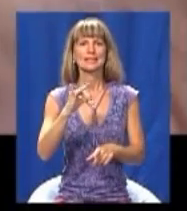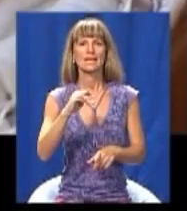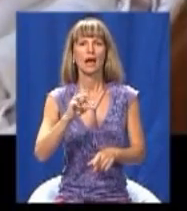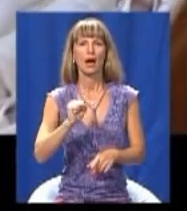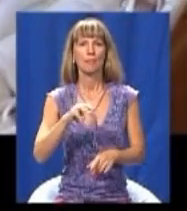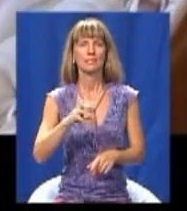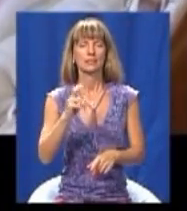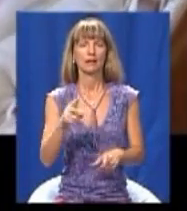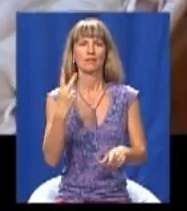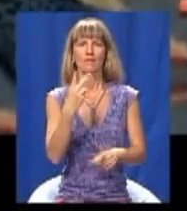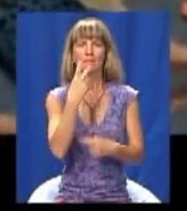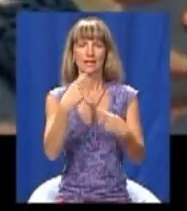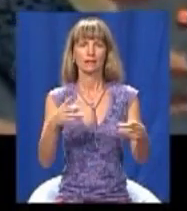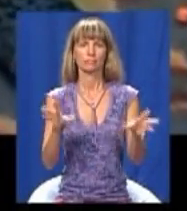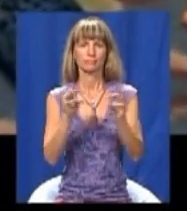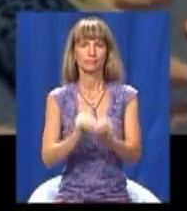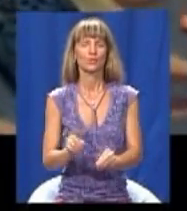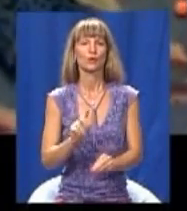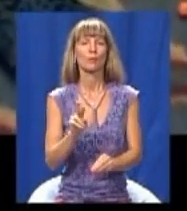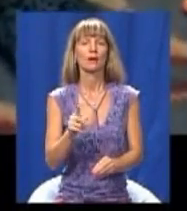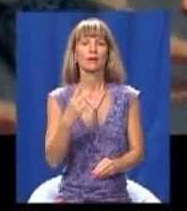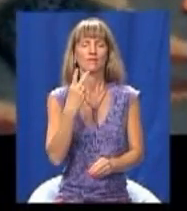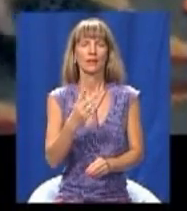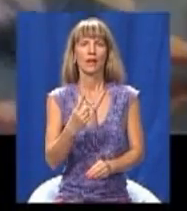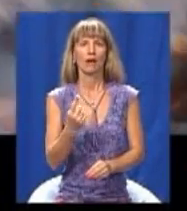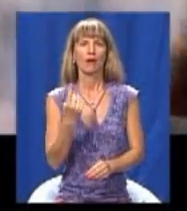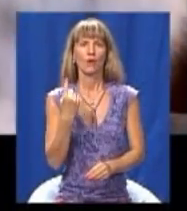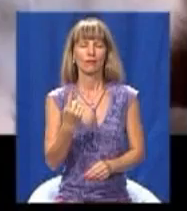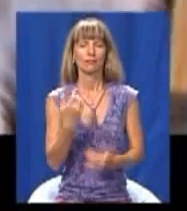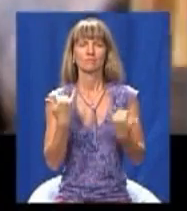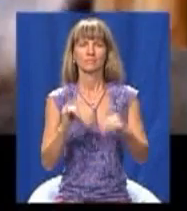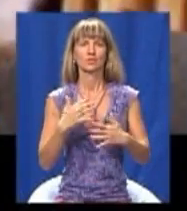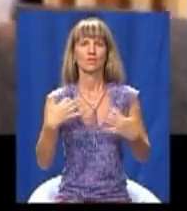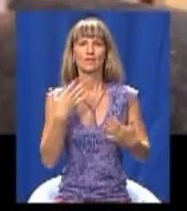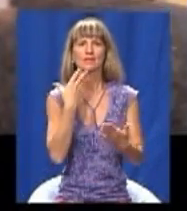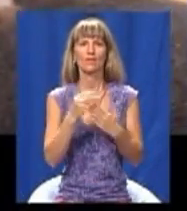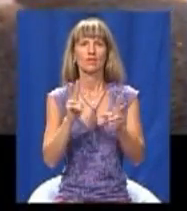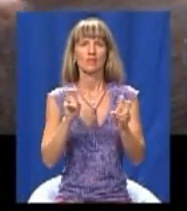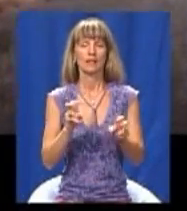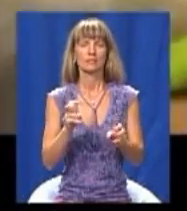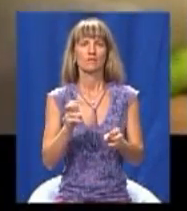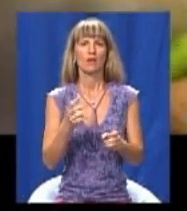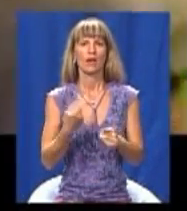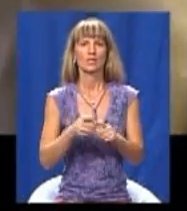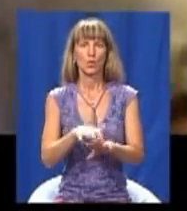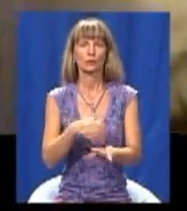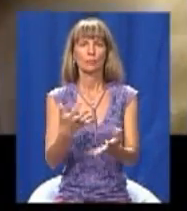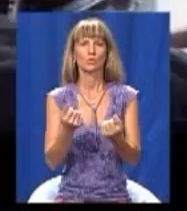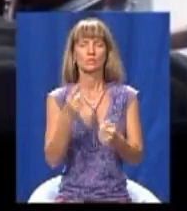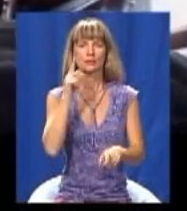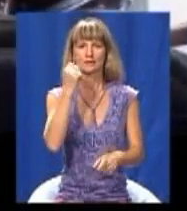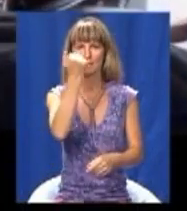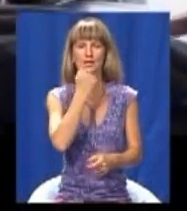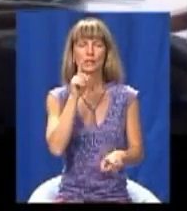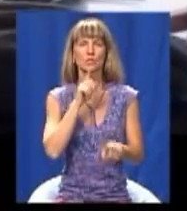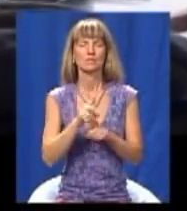два види поєднали для того, щоб світ побачила така незвичайна тварина. Свою ж назву гімалайська кішка отримала завдяки схожості,